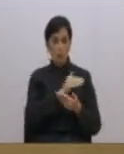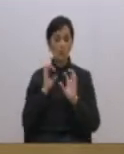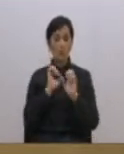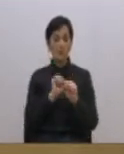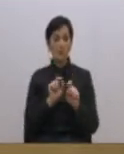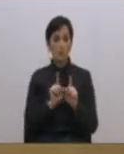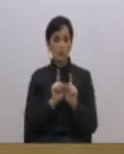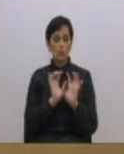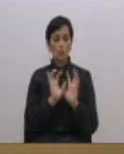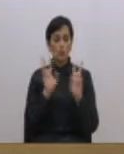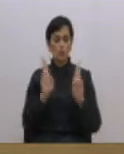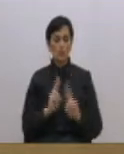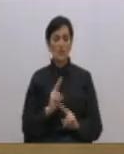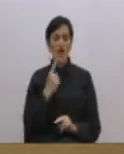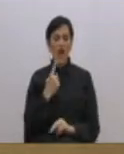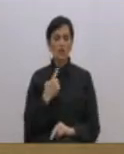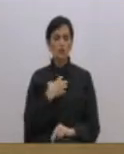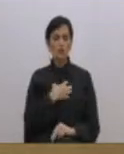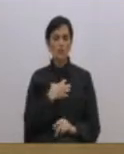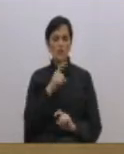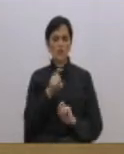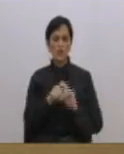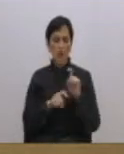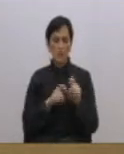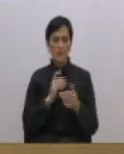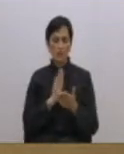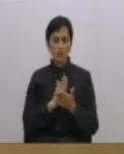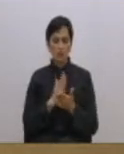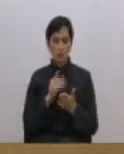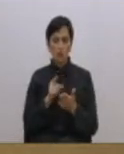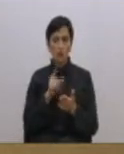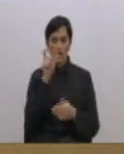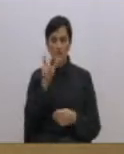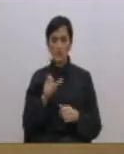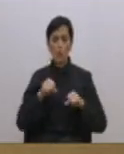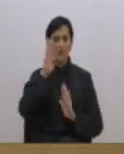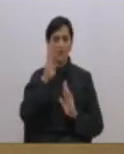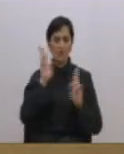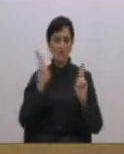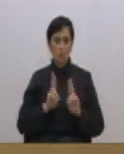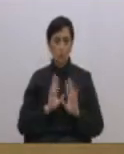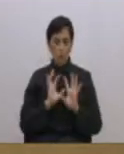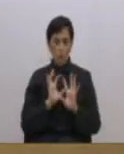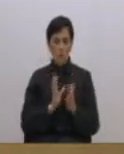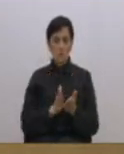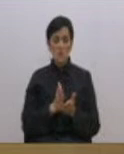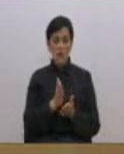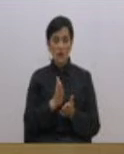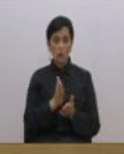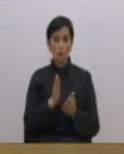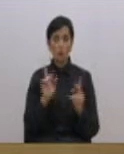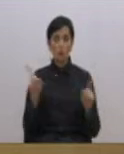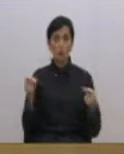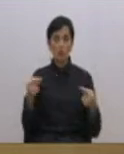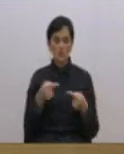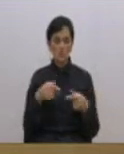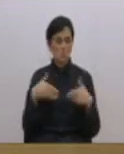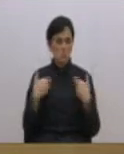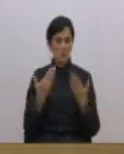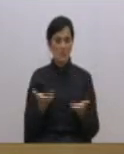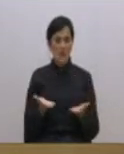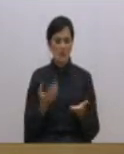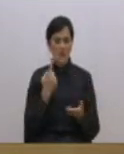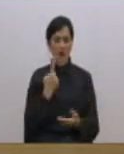seti standarde, bisa aris efnișnolona, singa dat gunina bici, matrioris, adamenis upleobis dat suisa, ukes mi martulebit. Și sa vam isad, mi vesal me